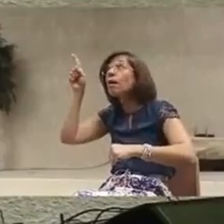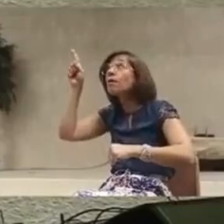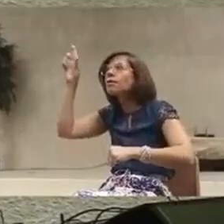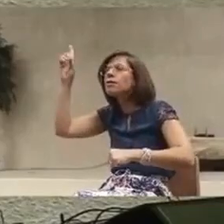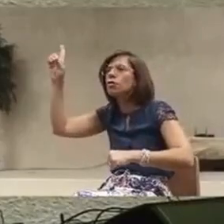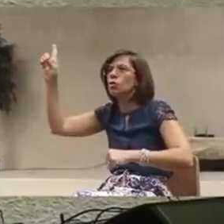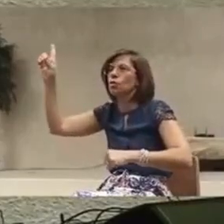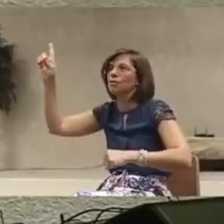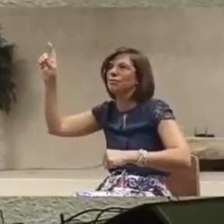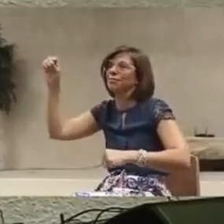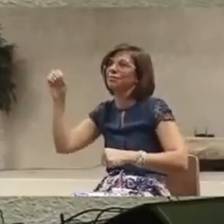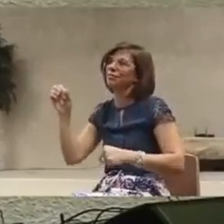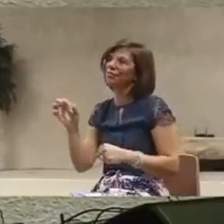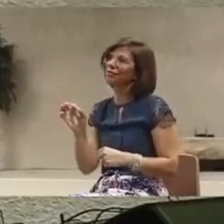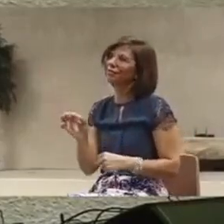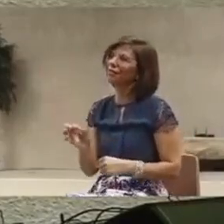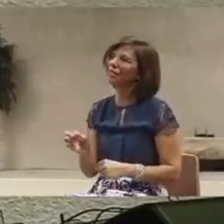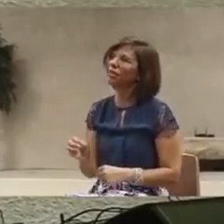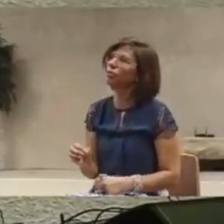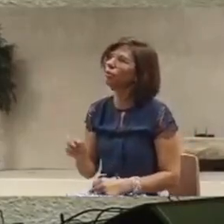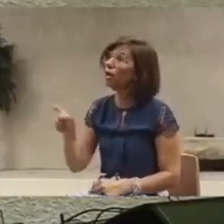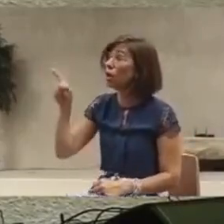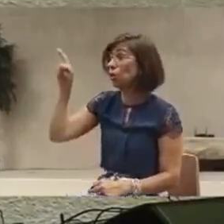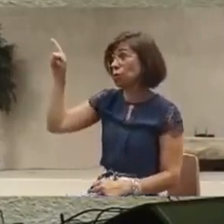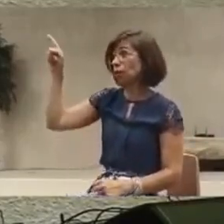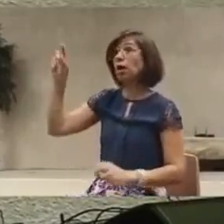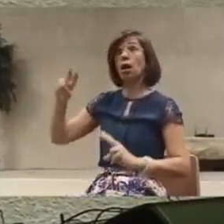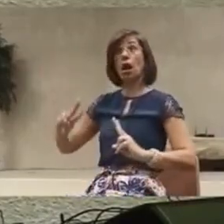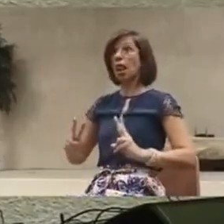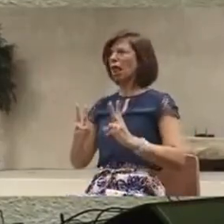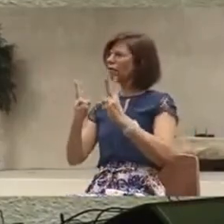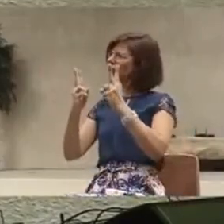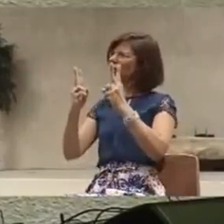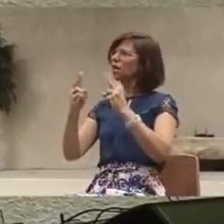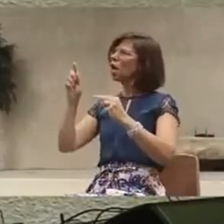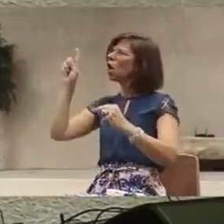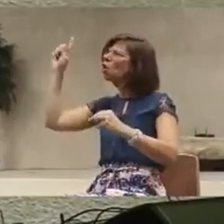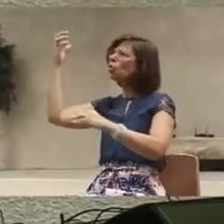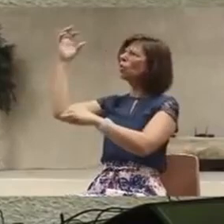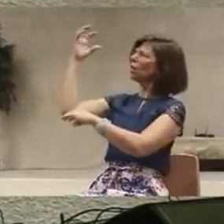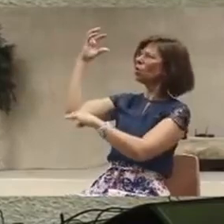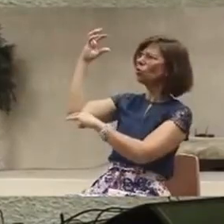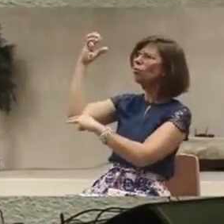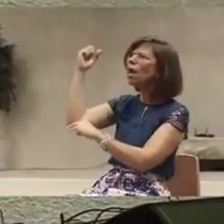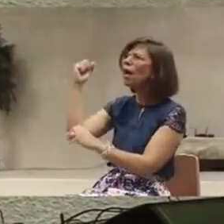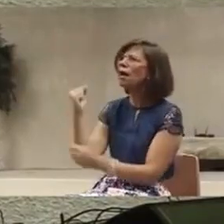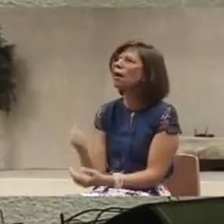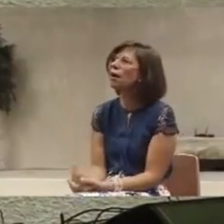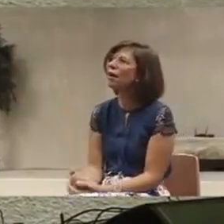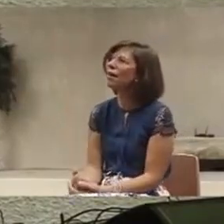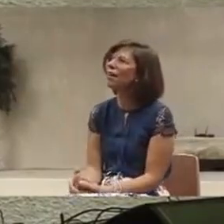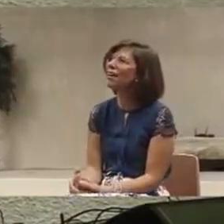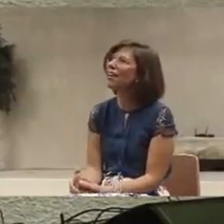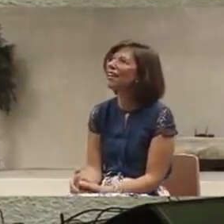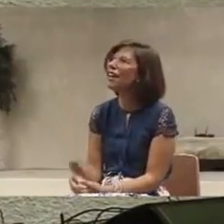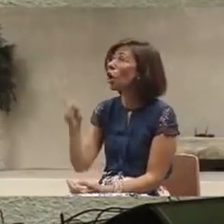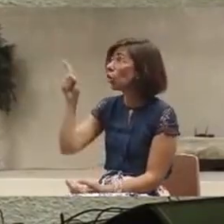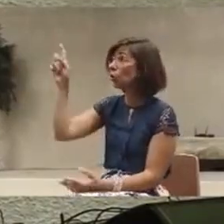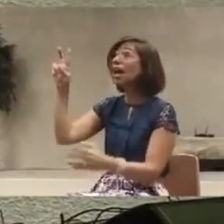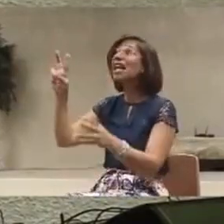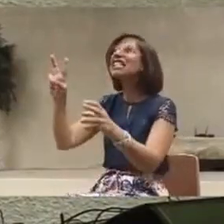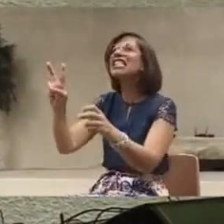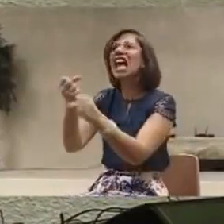Dieu. Il est la vie. Il est la lumière. Il est notre